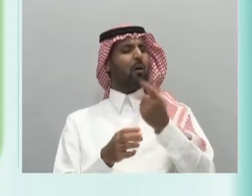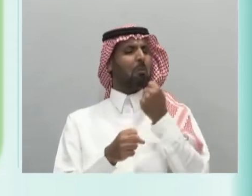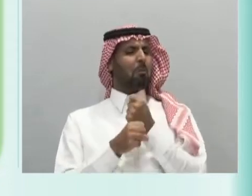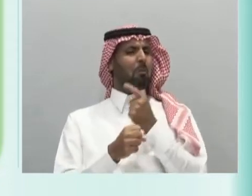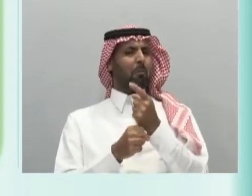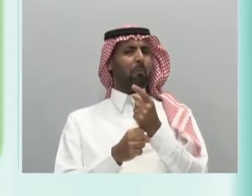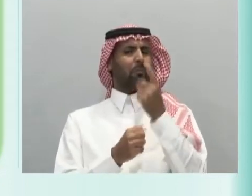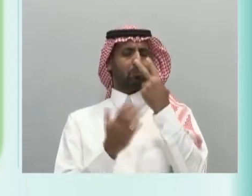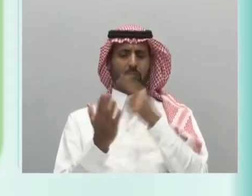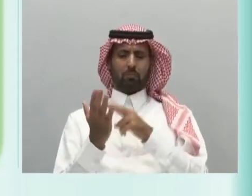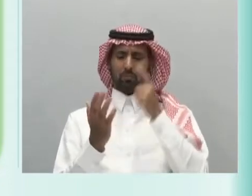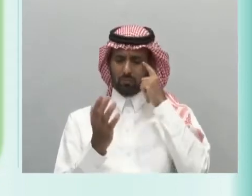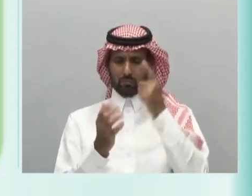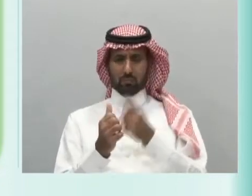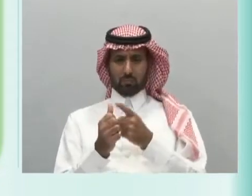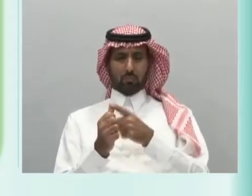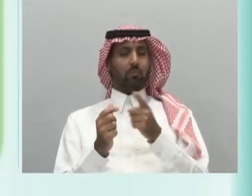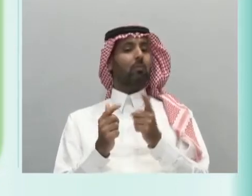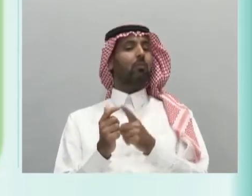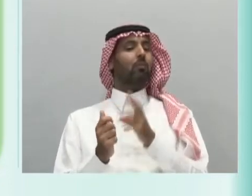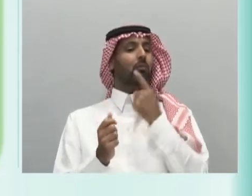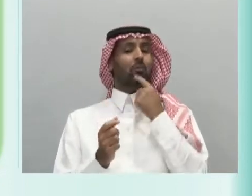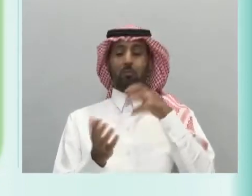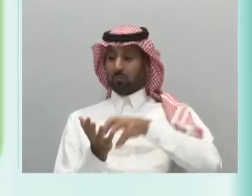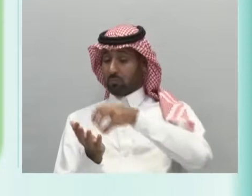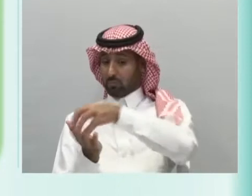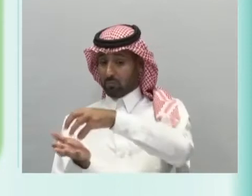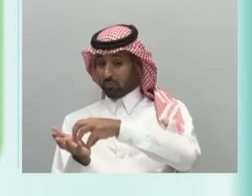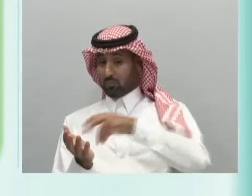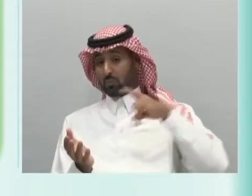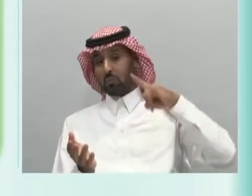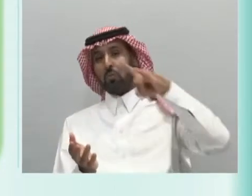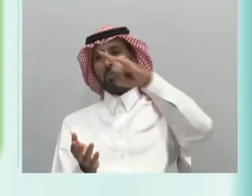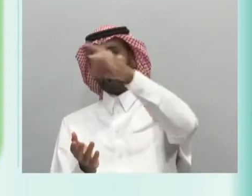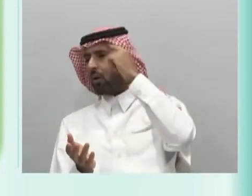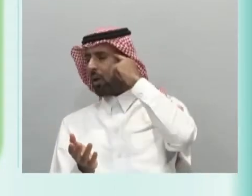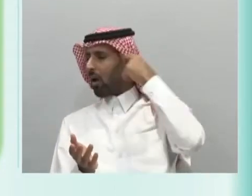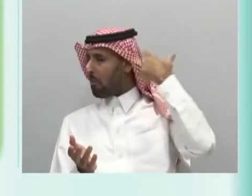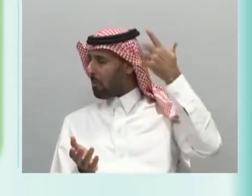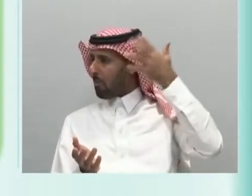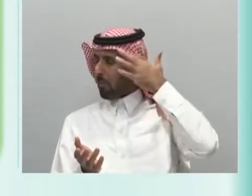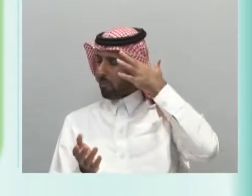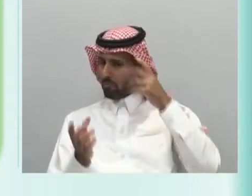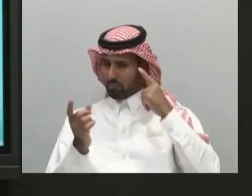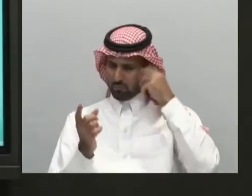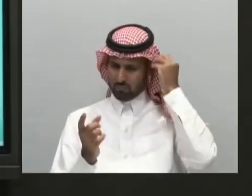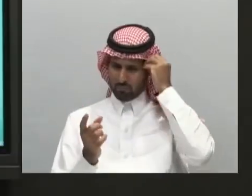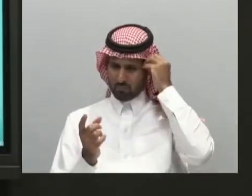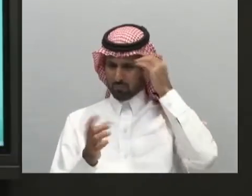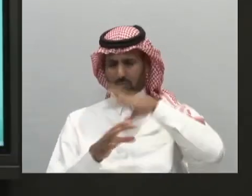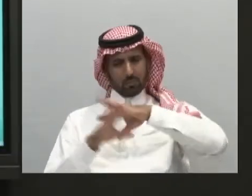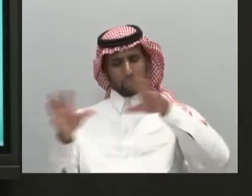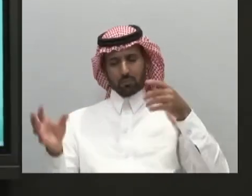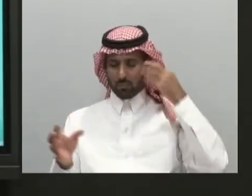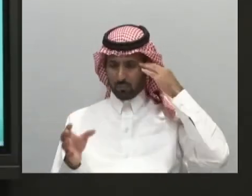in this unit? First, we're going to talk about travel experiences and travel dreams. خبرات, السفر,